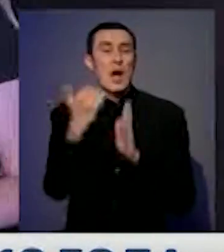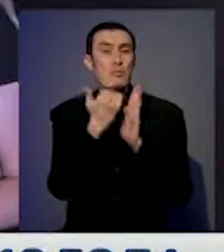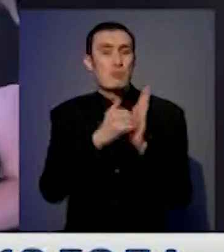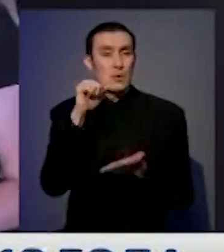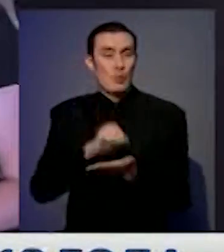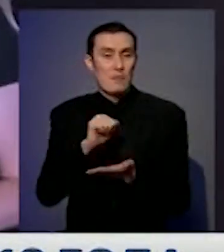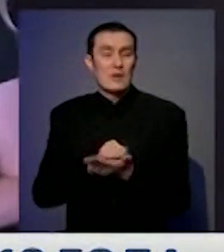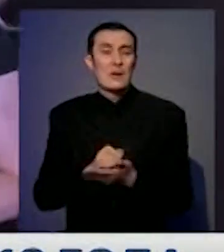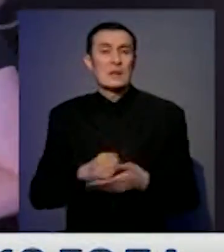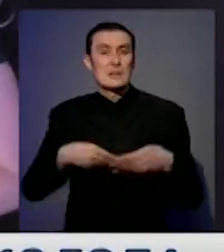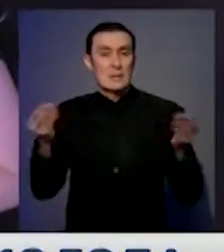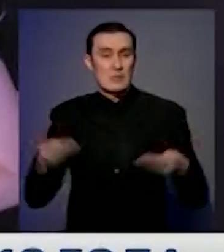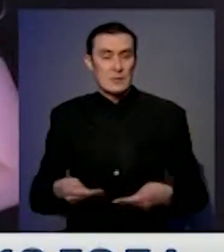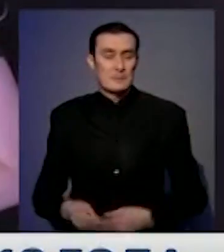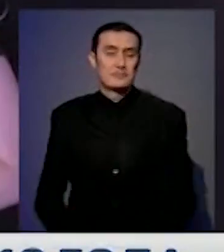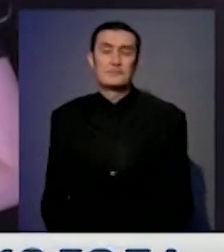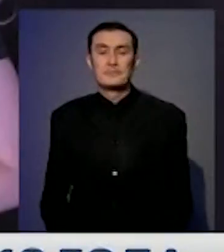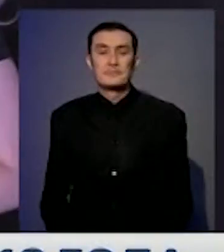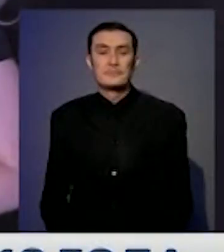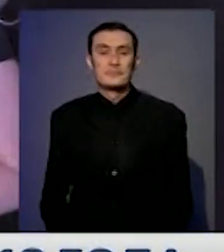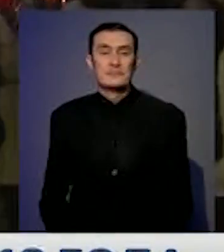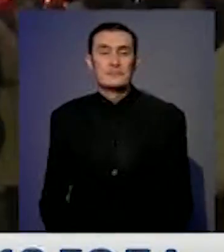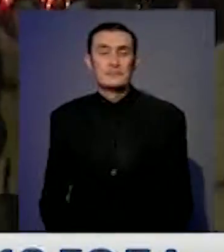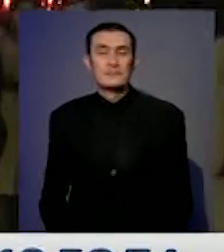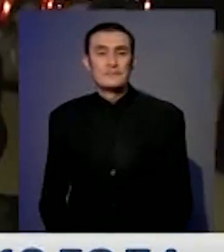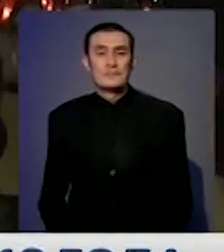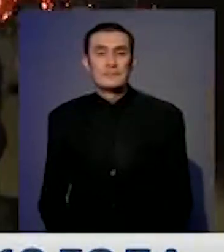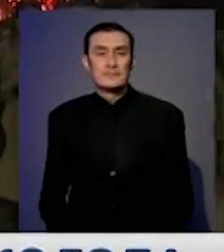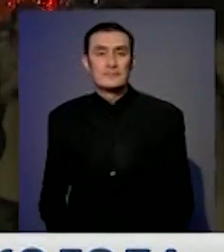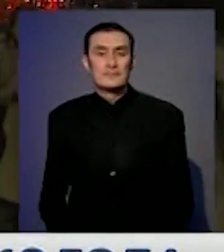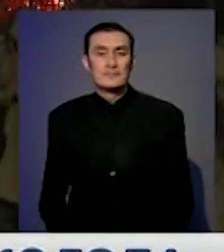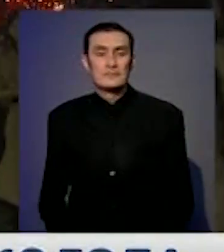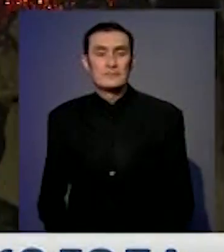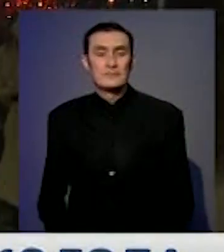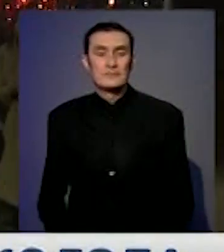журнала «Космополитен». Индира Розалинова, Эдуард Кон, Алматы, Хабар 24.